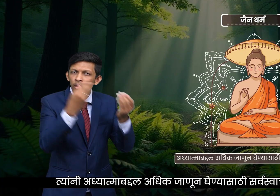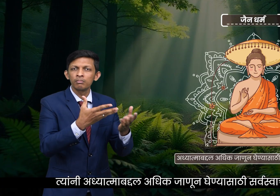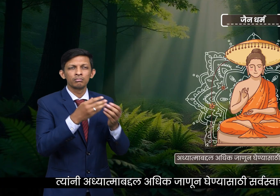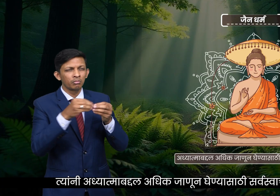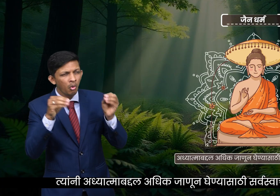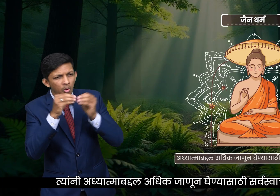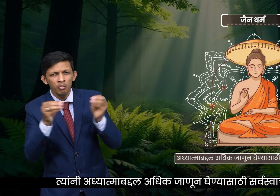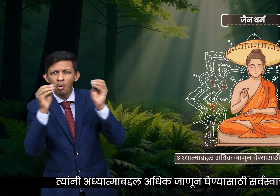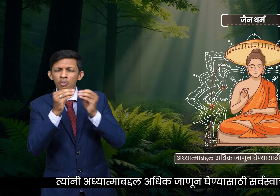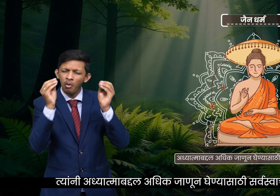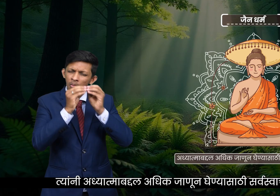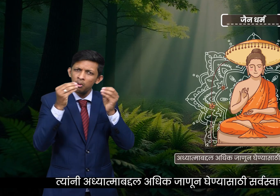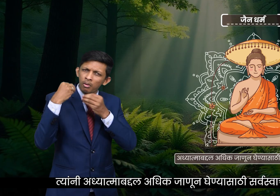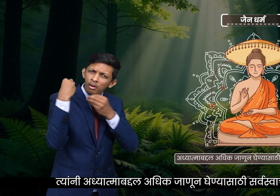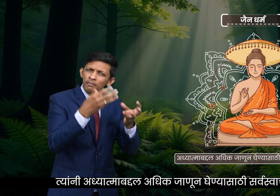केला.